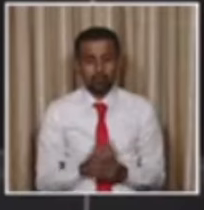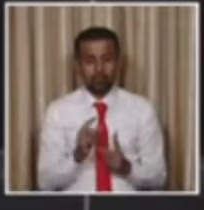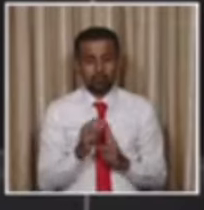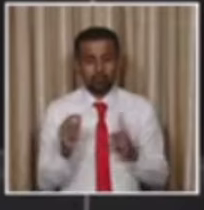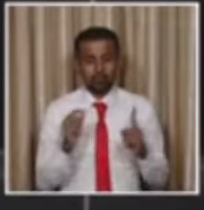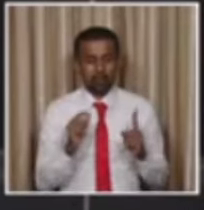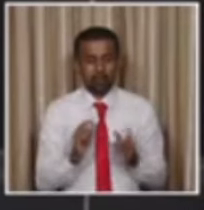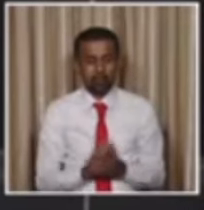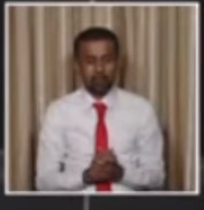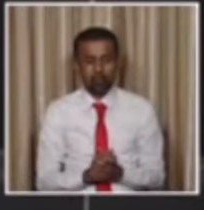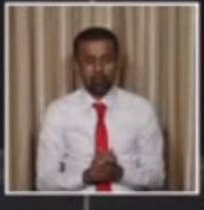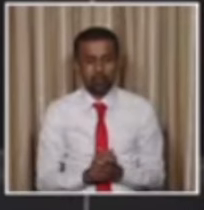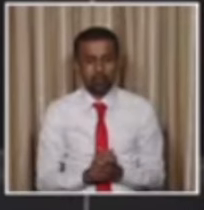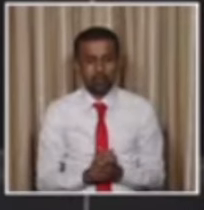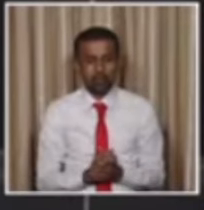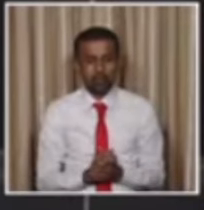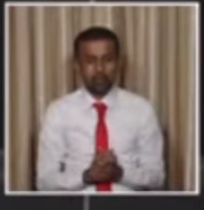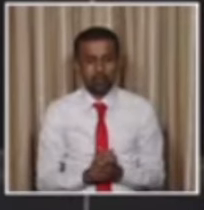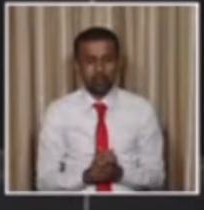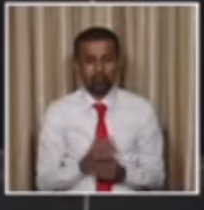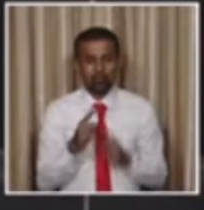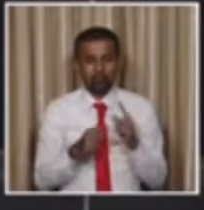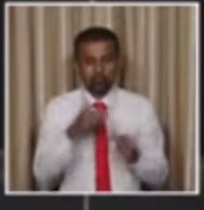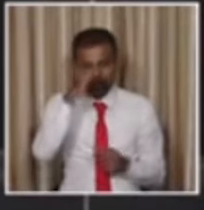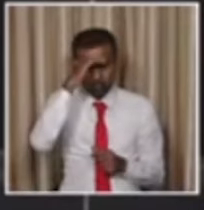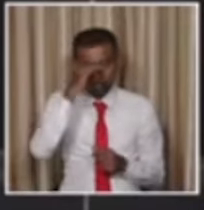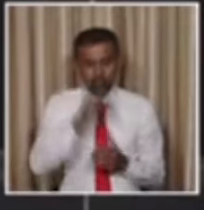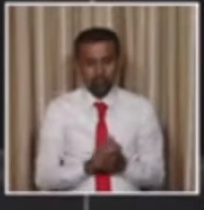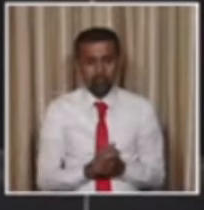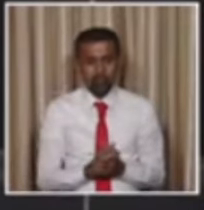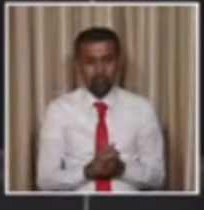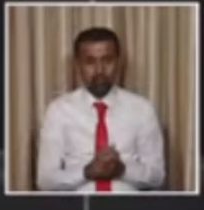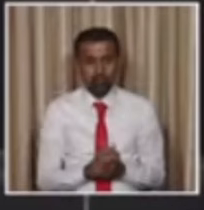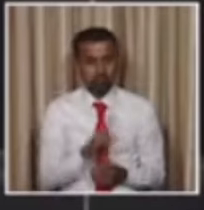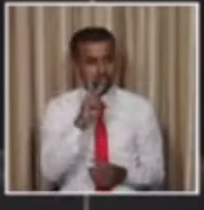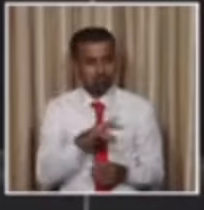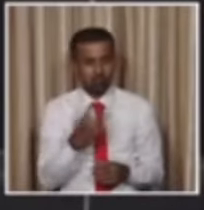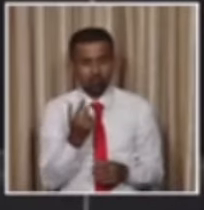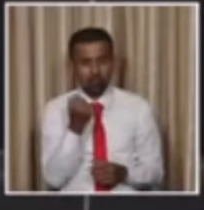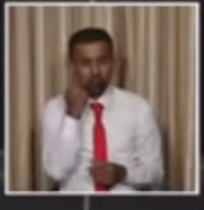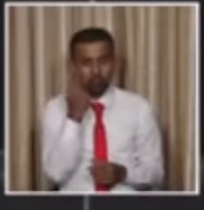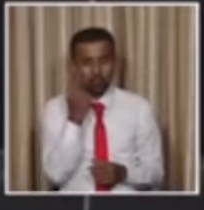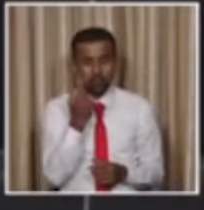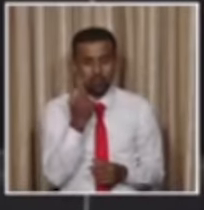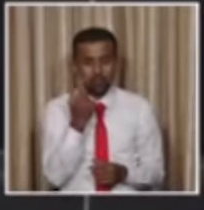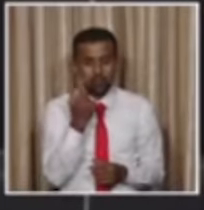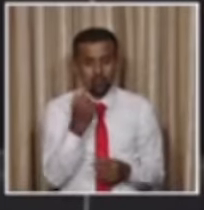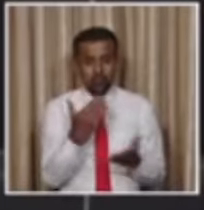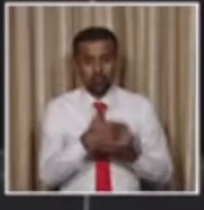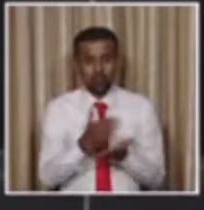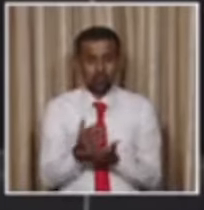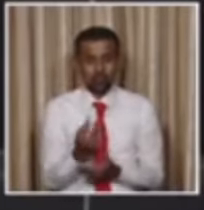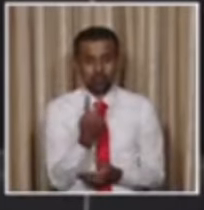පාර්ලිමේන්තුවට. ගරු නියෝජ කතානායකතුමනි, මේ විශ්වාස භංග යෝජනාවේ කොටස් දෙකක්